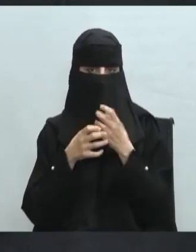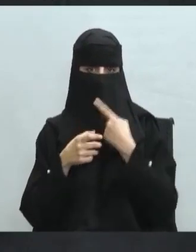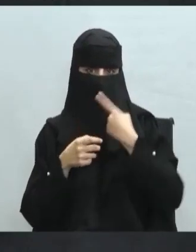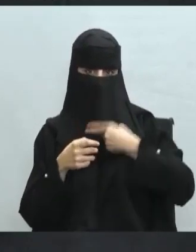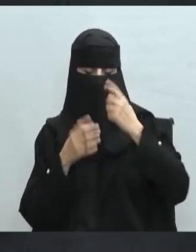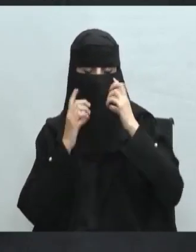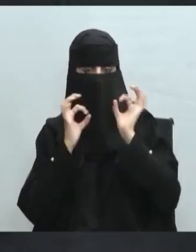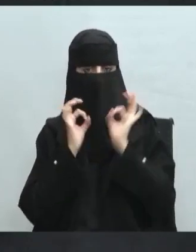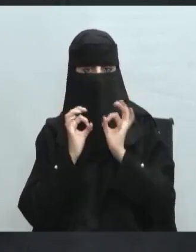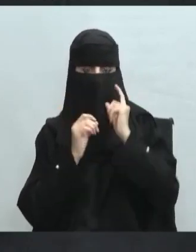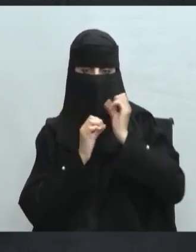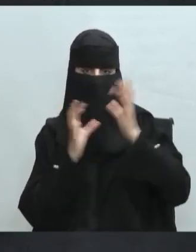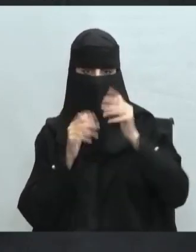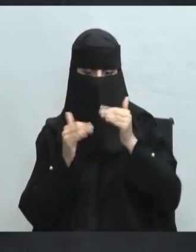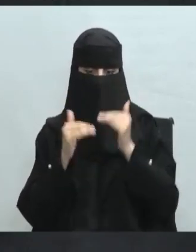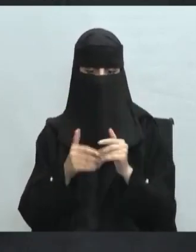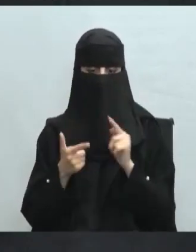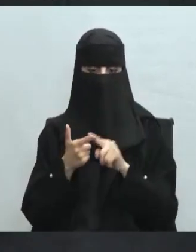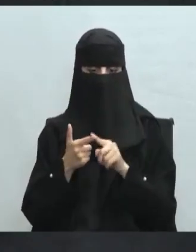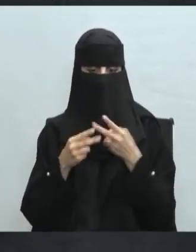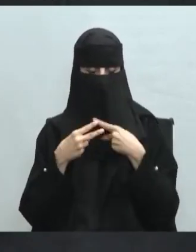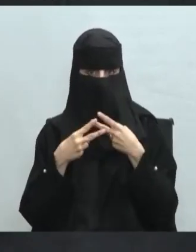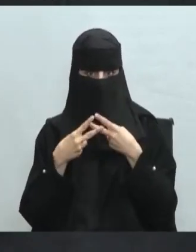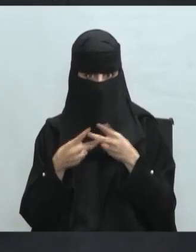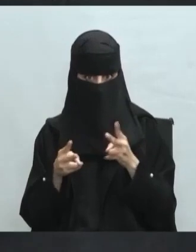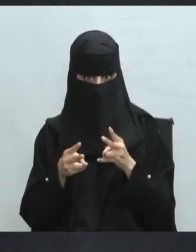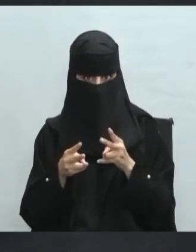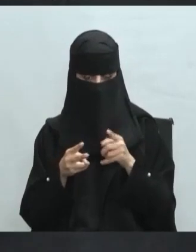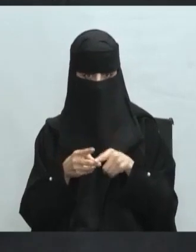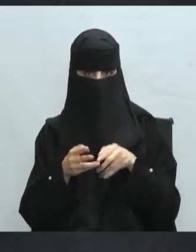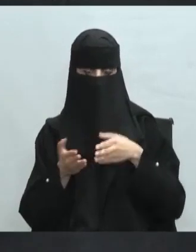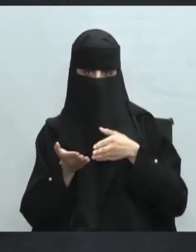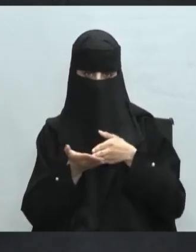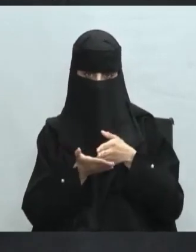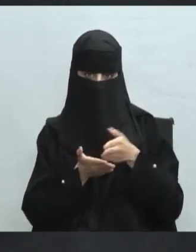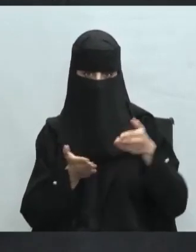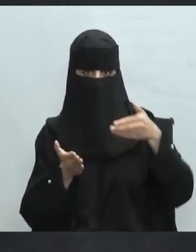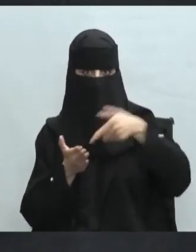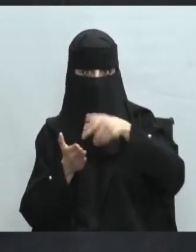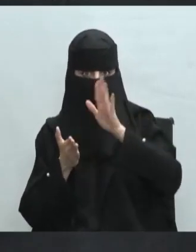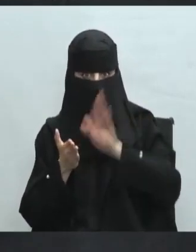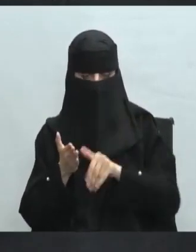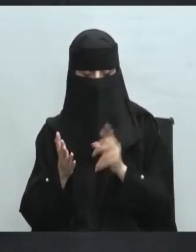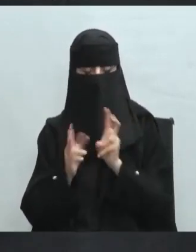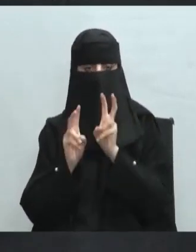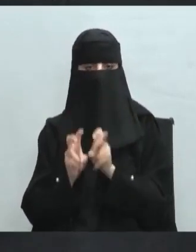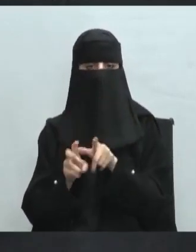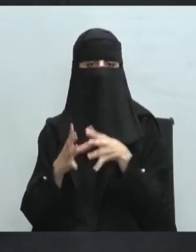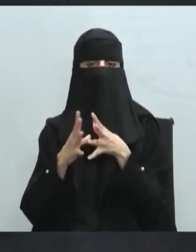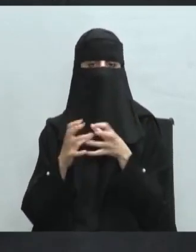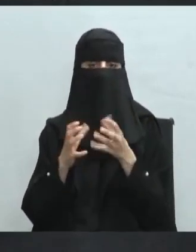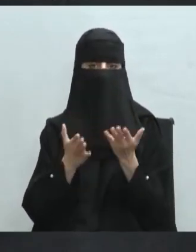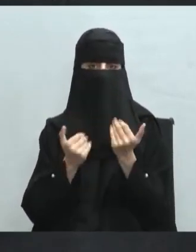النهايه عندئذ توقف هنا المقصود او كيف تفسر هذه المقوله